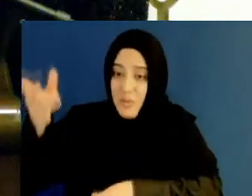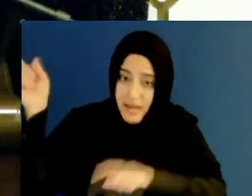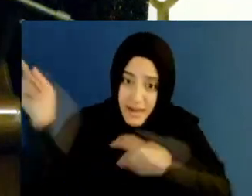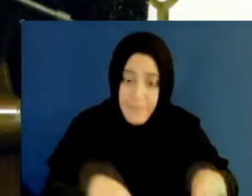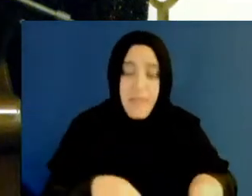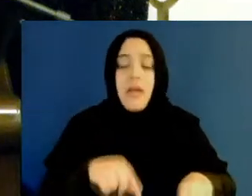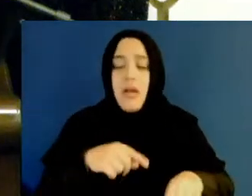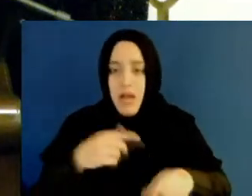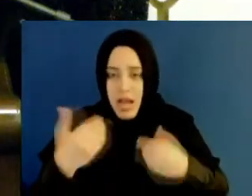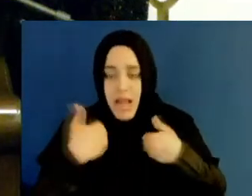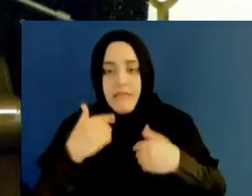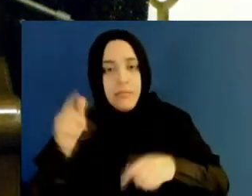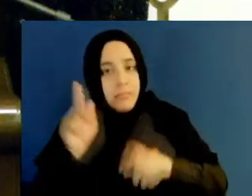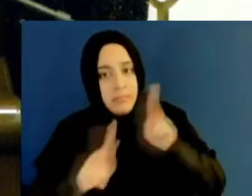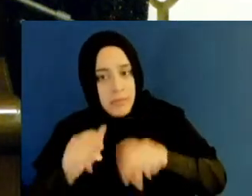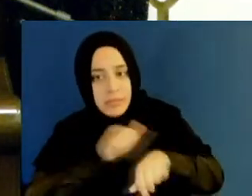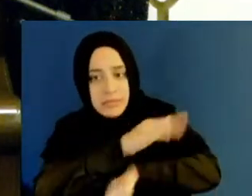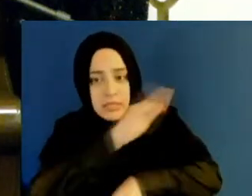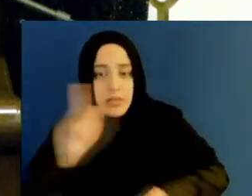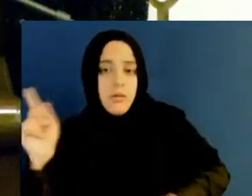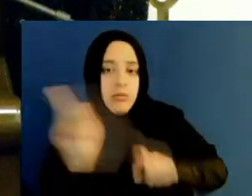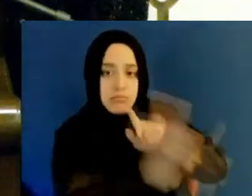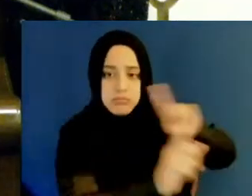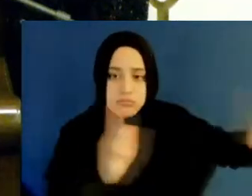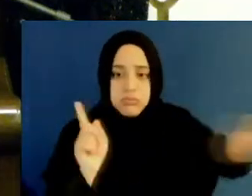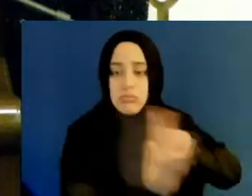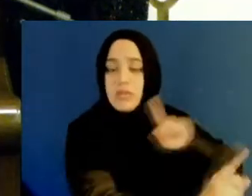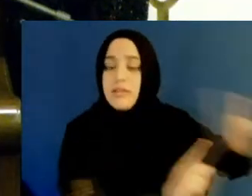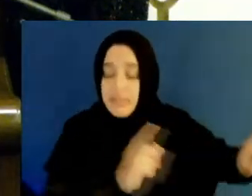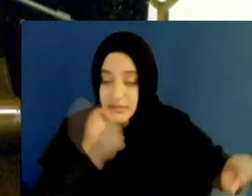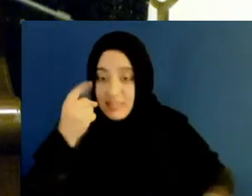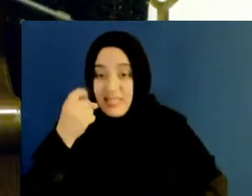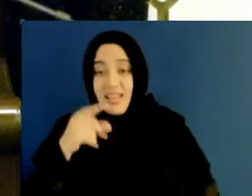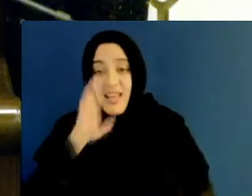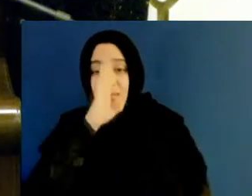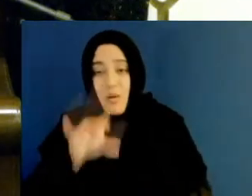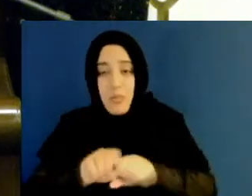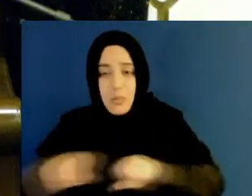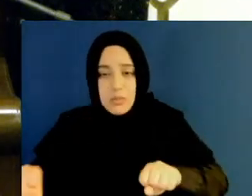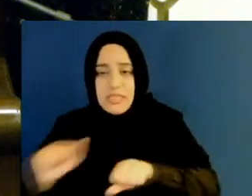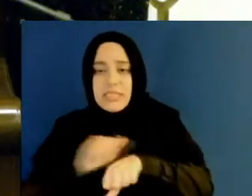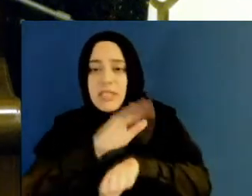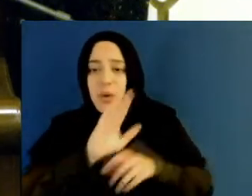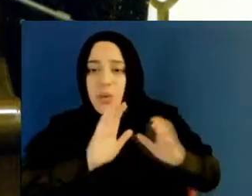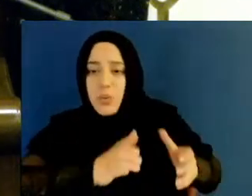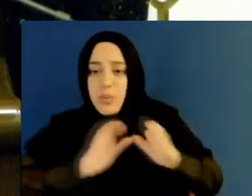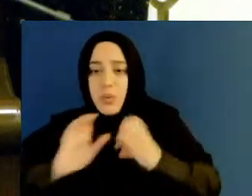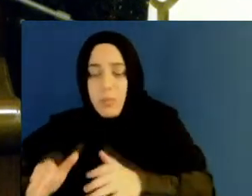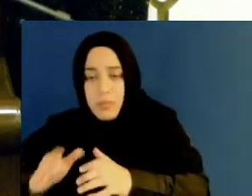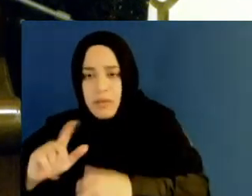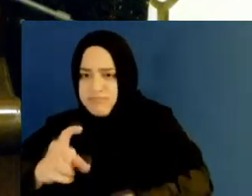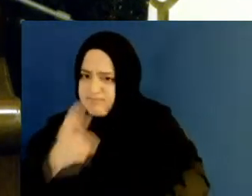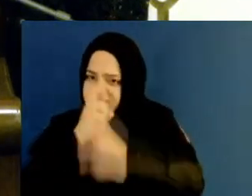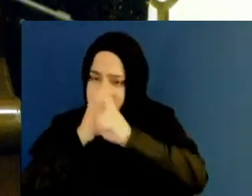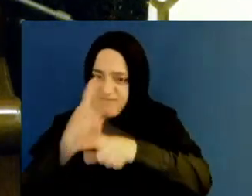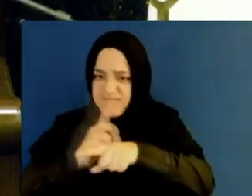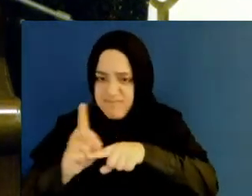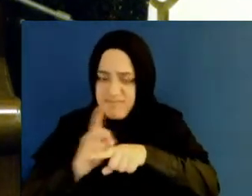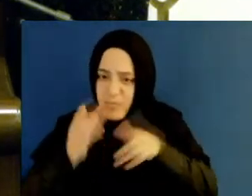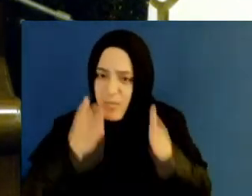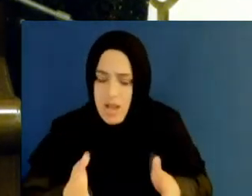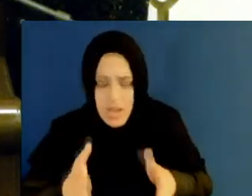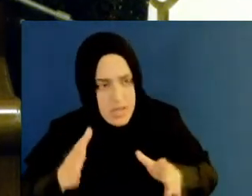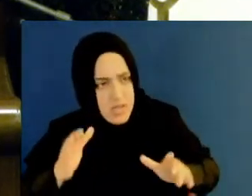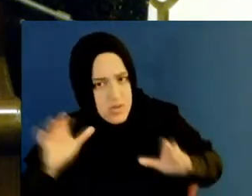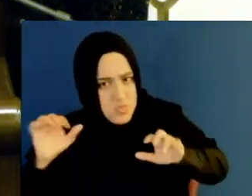Imam al-Hussein sent as groups within a disciplined format to push back the enemy. فَلَا تَصَوَّرُوا that